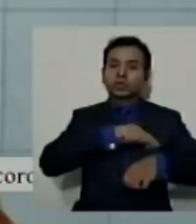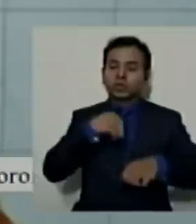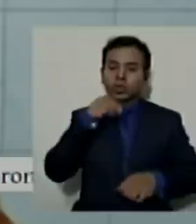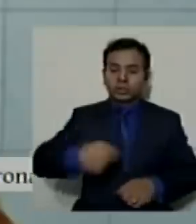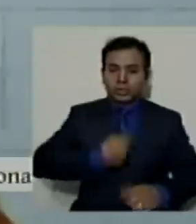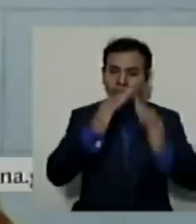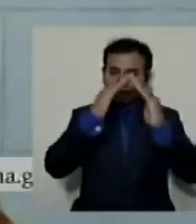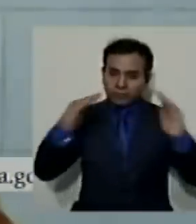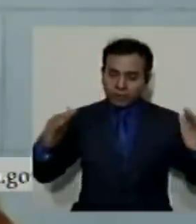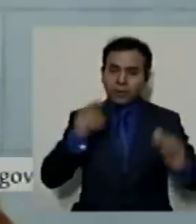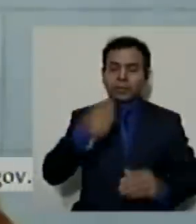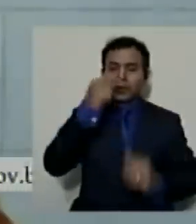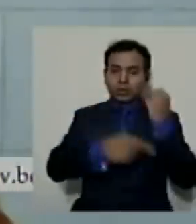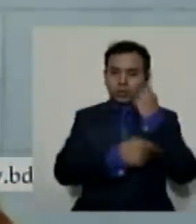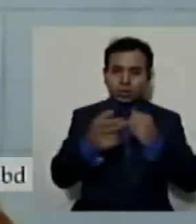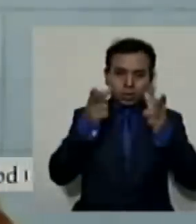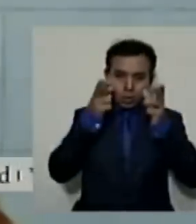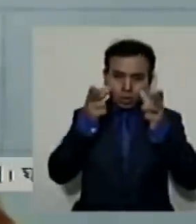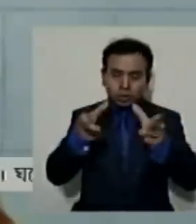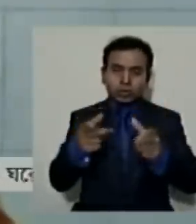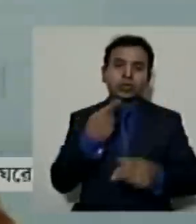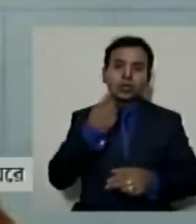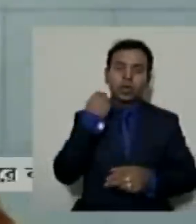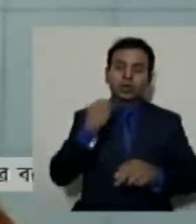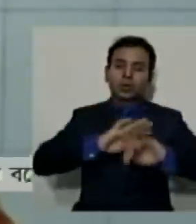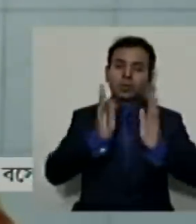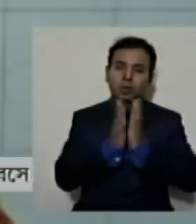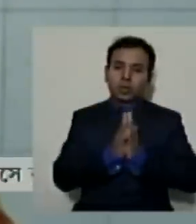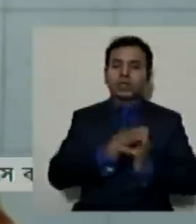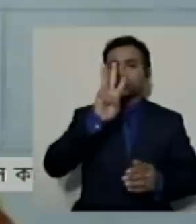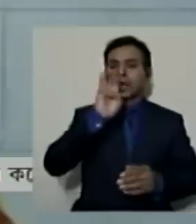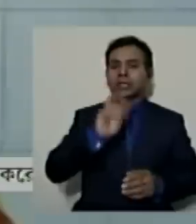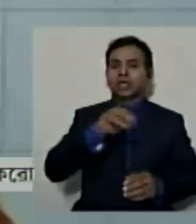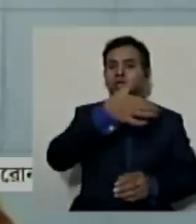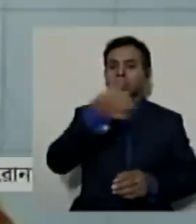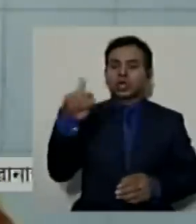কোয়ারেন্টাইনে আছেন 3,696 জন এবং এ পর্যন্ত কোয়ারেন্টাইনে